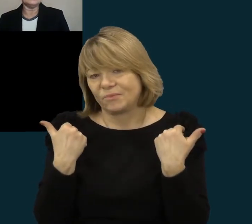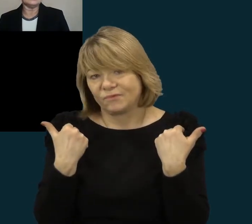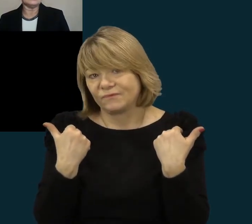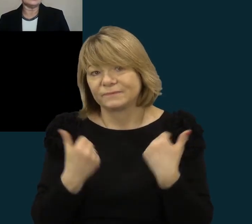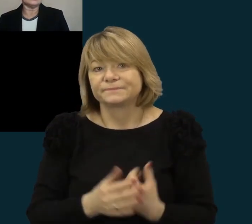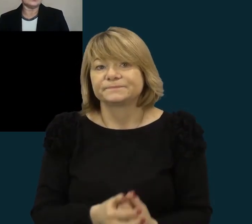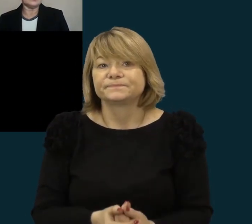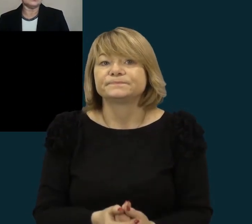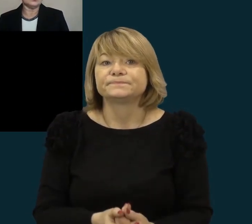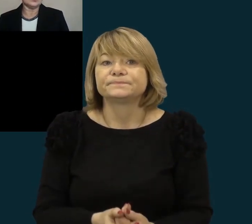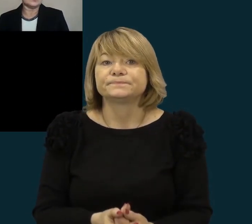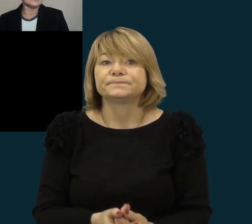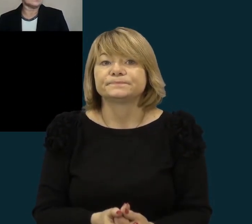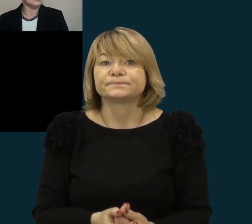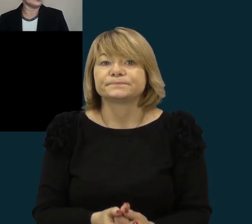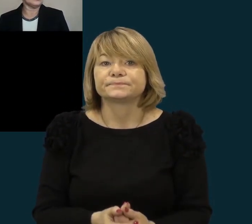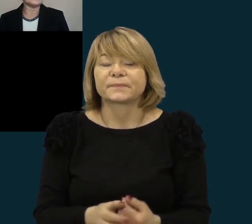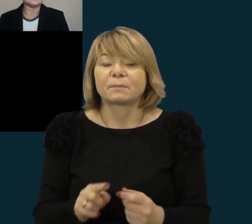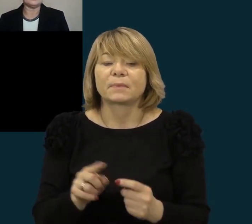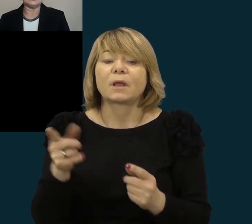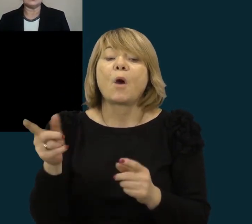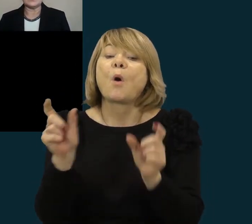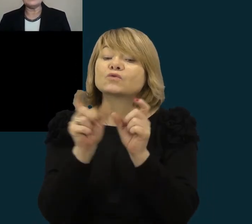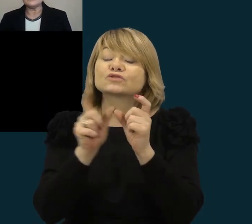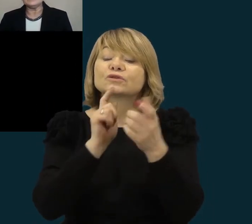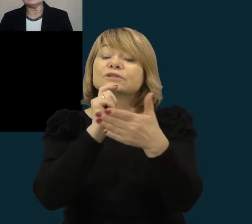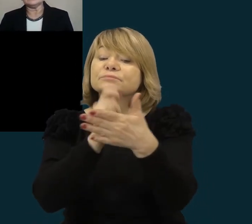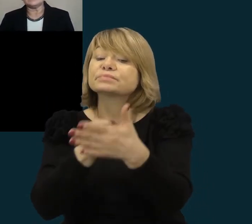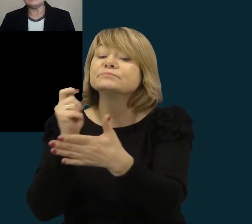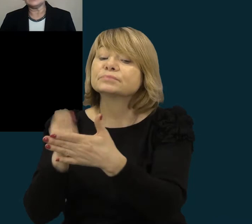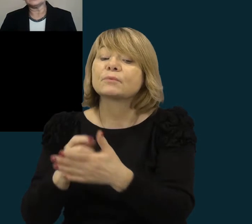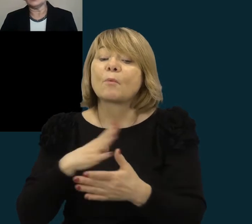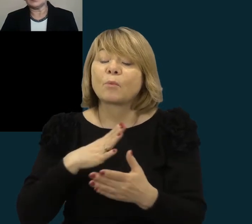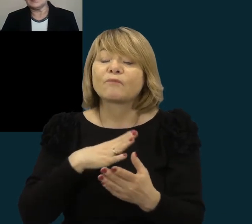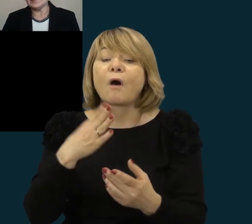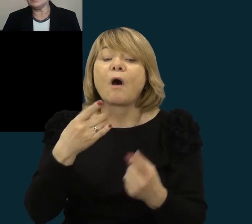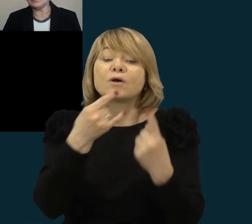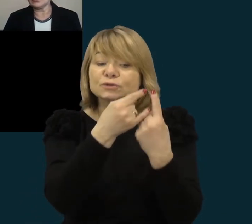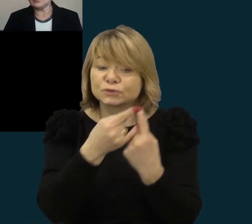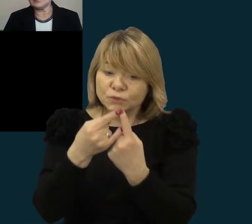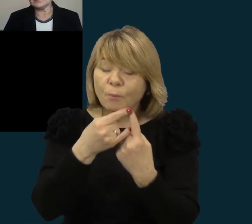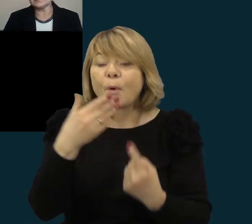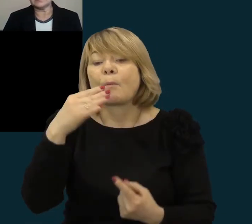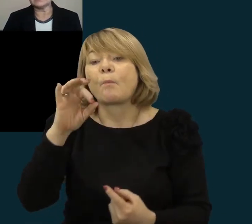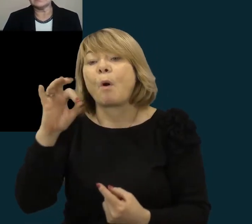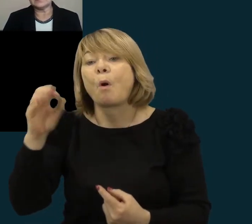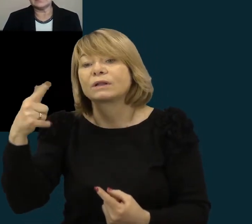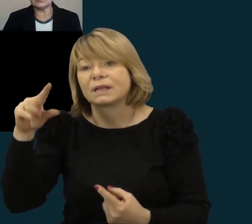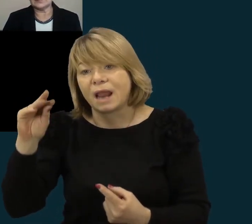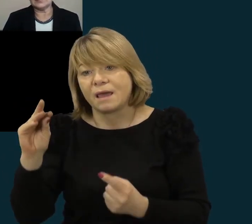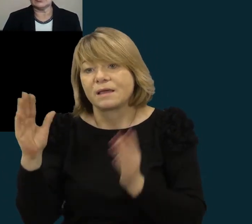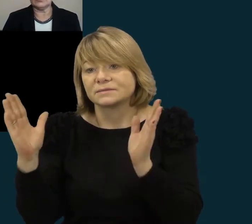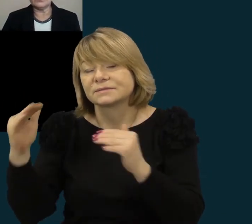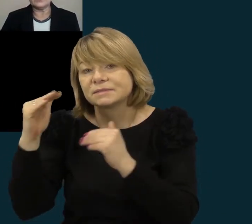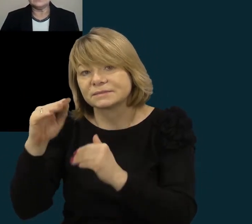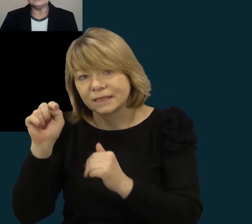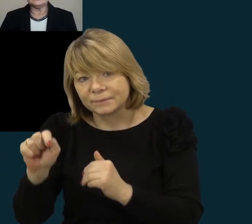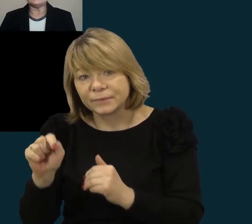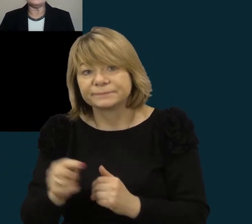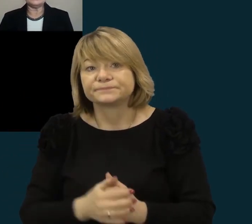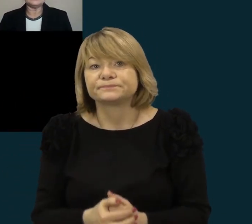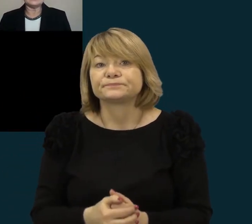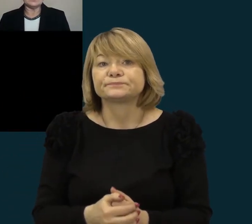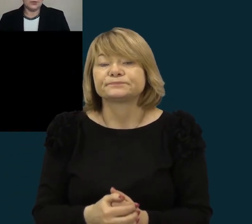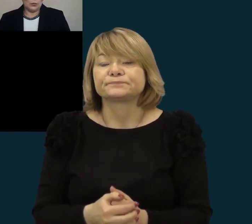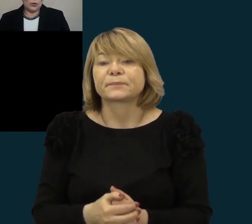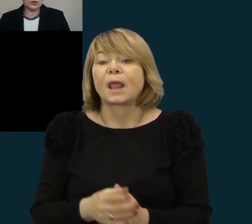virtuolio mūdvės mokymosi aplinkoje, tam, kad mokiniai paskui jas atliktų. Ir